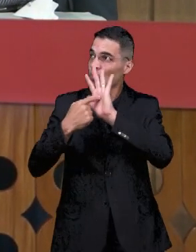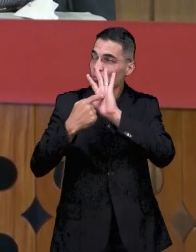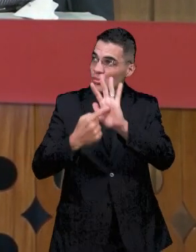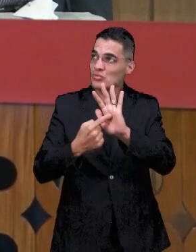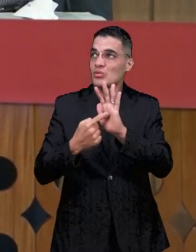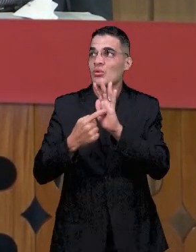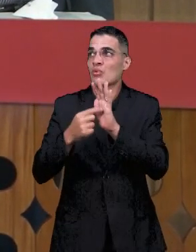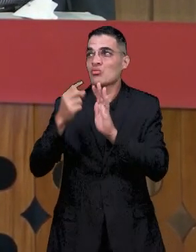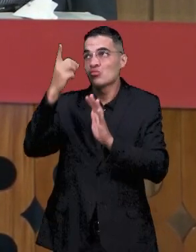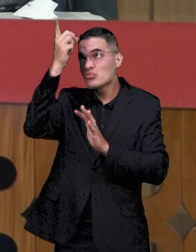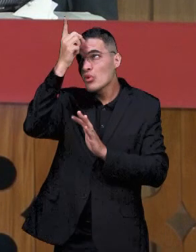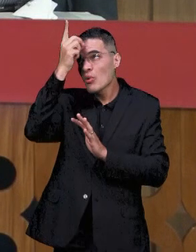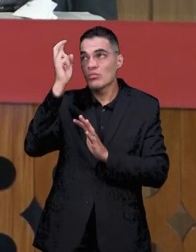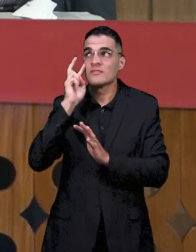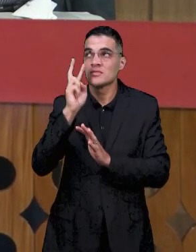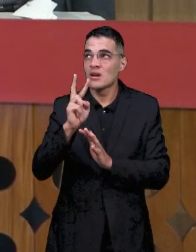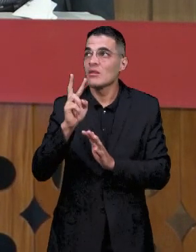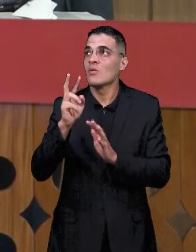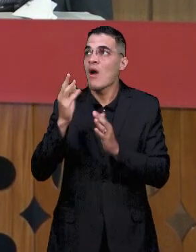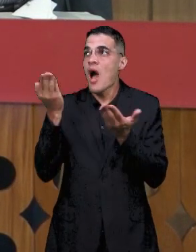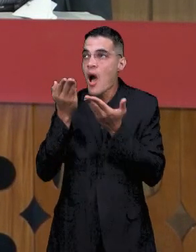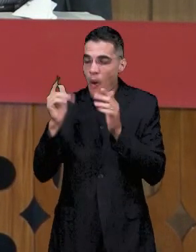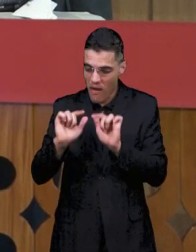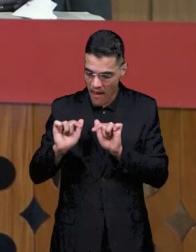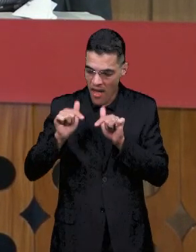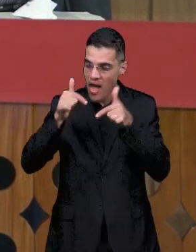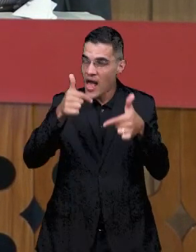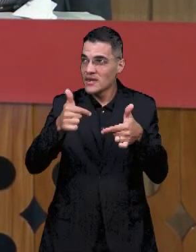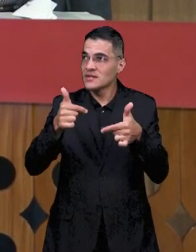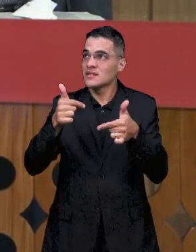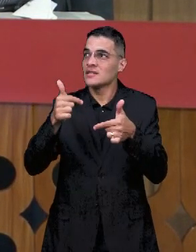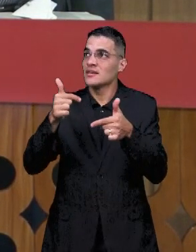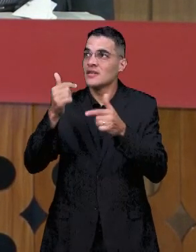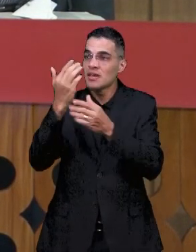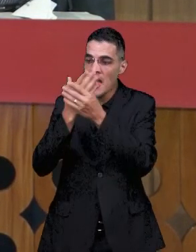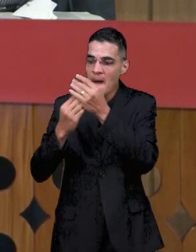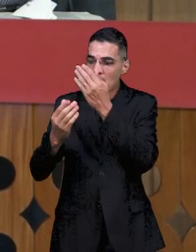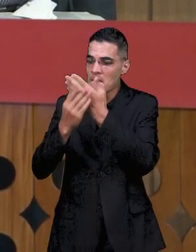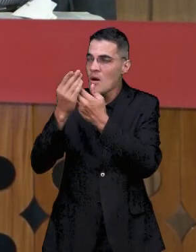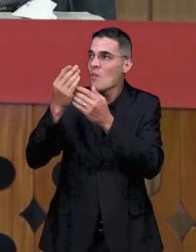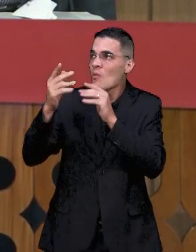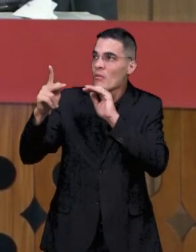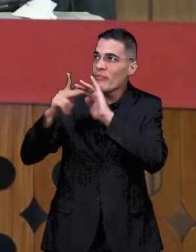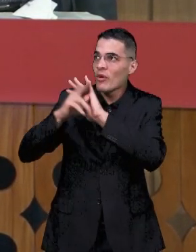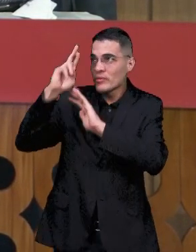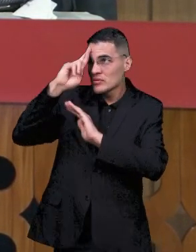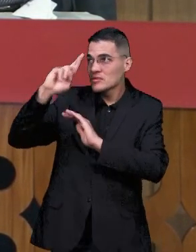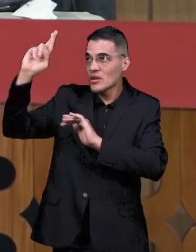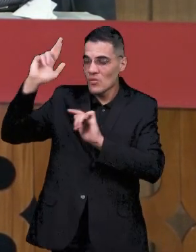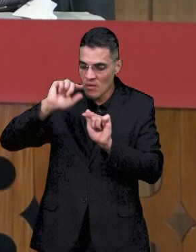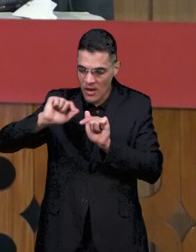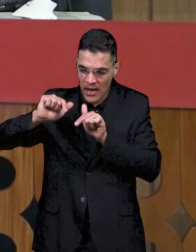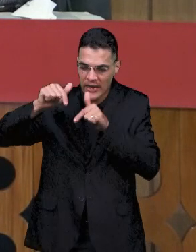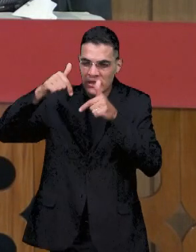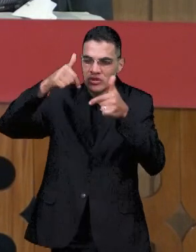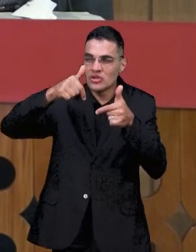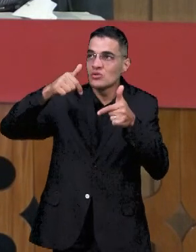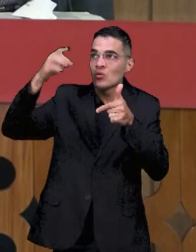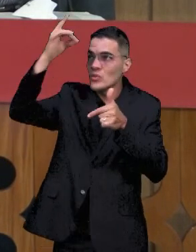показал, соверши это благословение, Господь. Пусть благая рука Твоя, огонь Духа Твоего